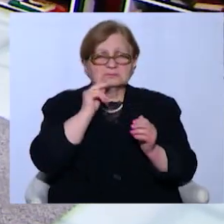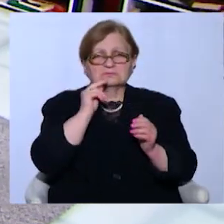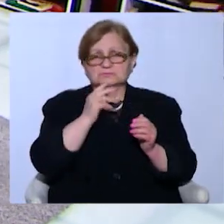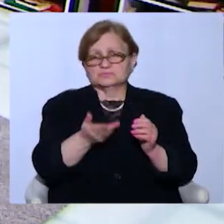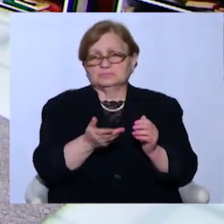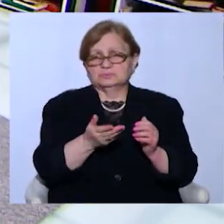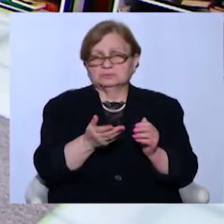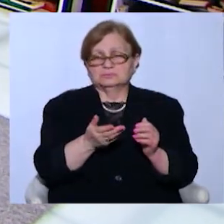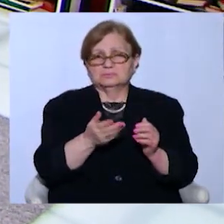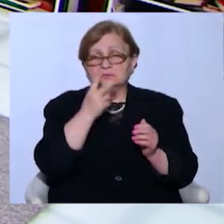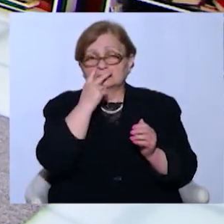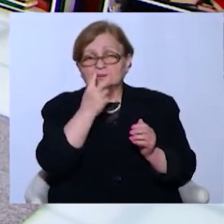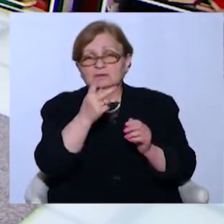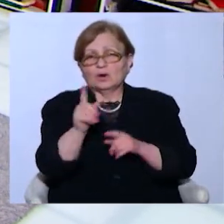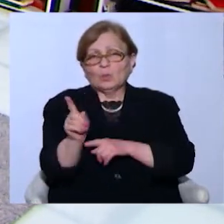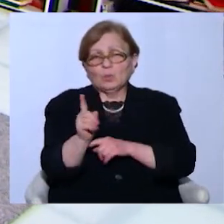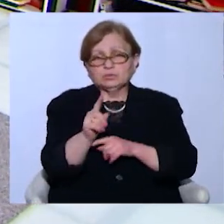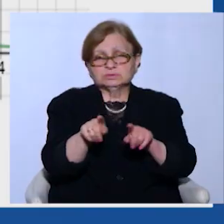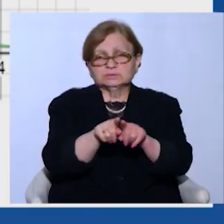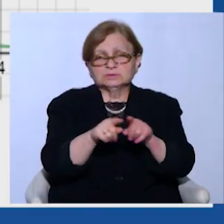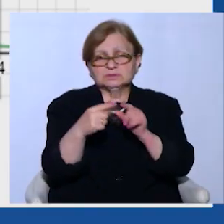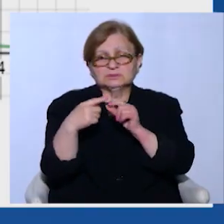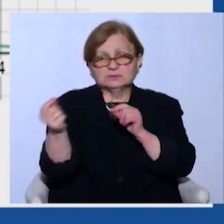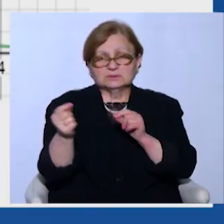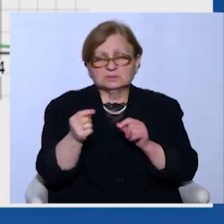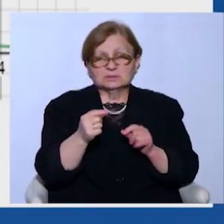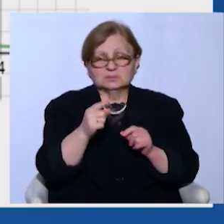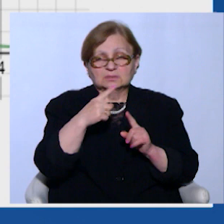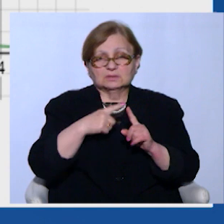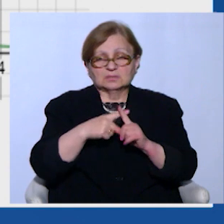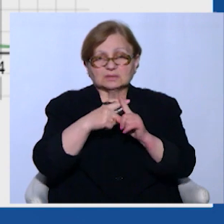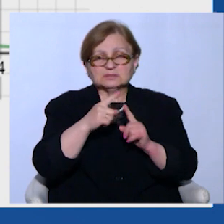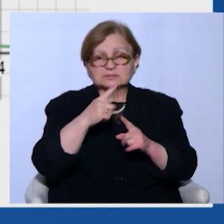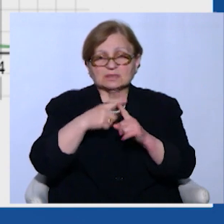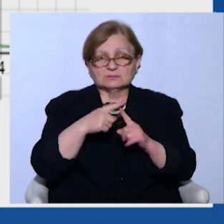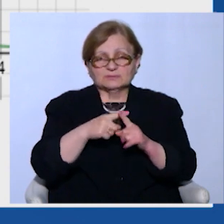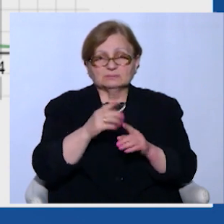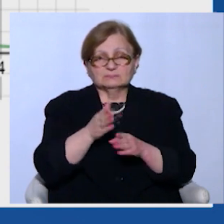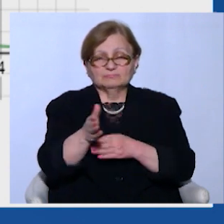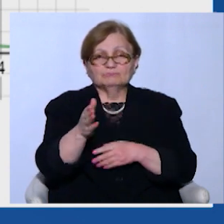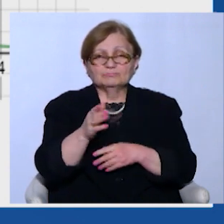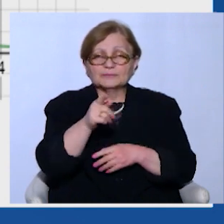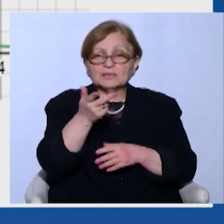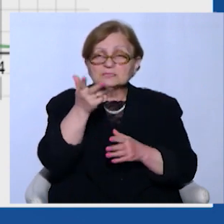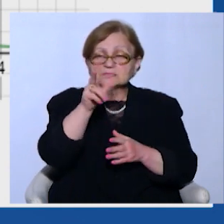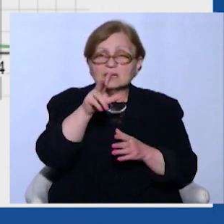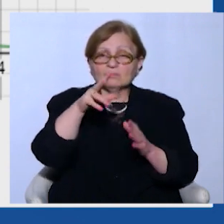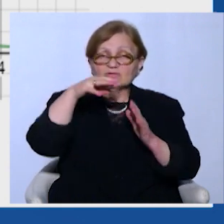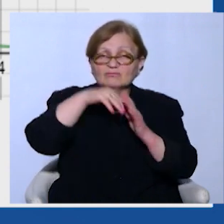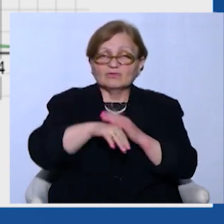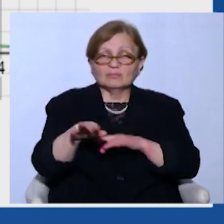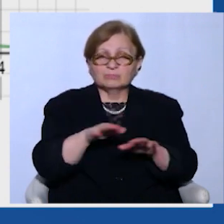კიდევაც აი ამ ეგრეთ წოდებულ კუდს, x-ის დადებით, ღერძის დადებით მიმართულებით. მაგრამ ამ სამივე ფუნქციას